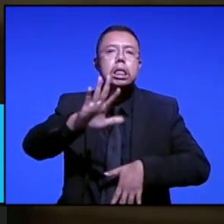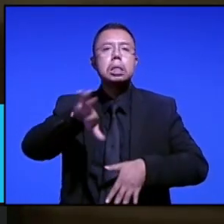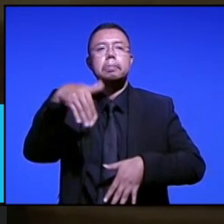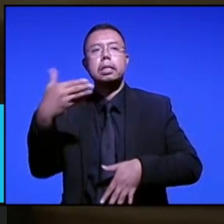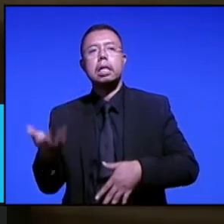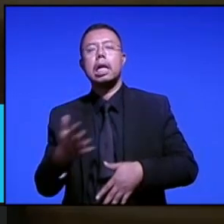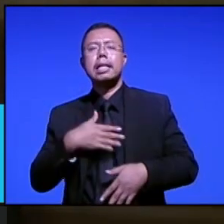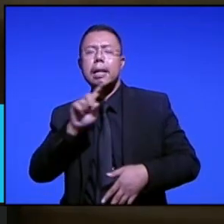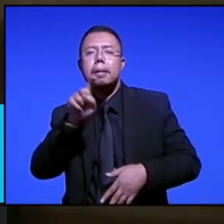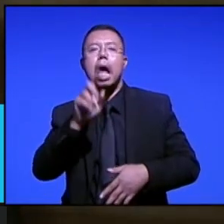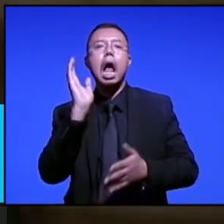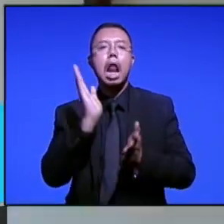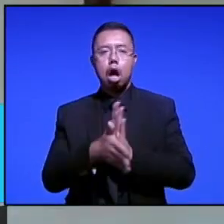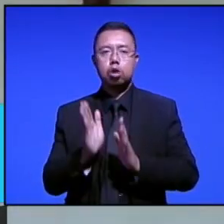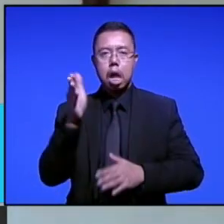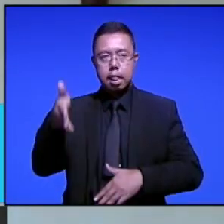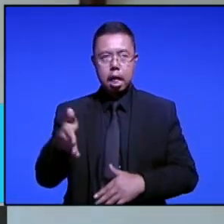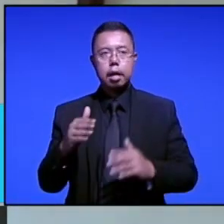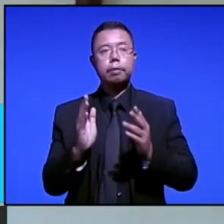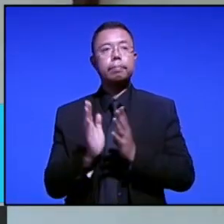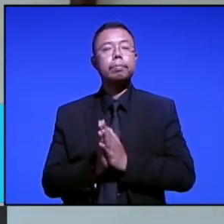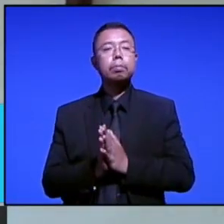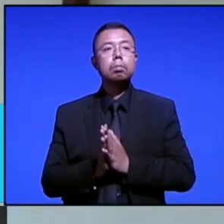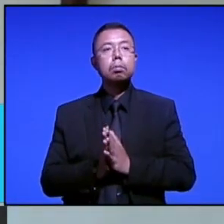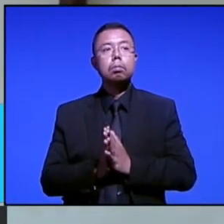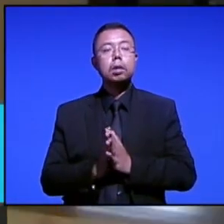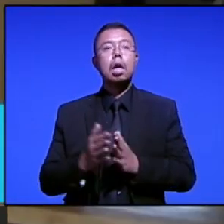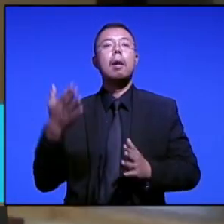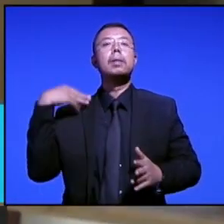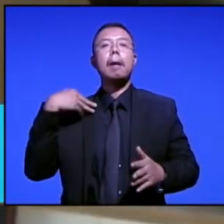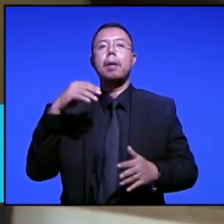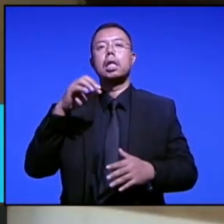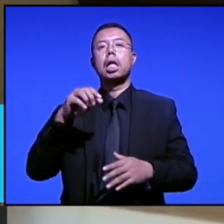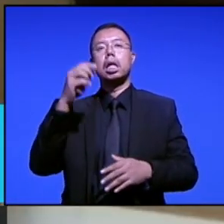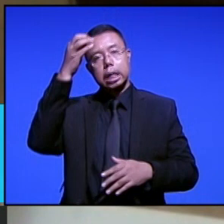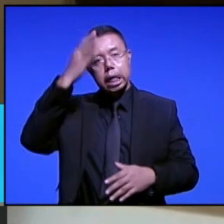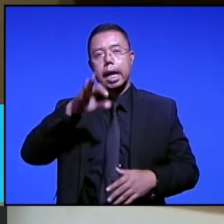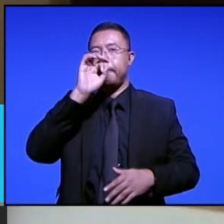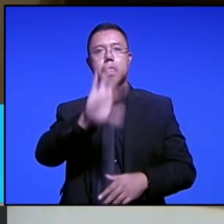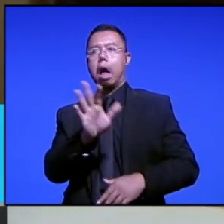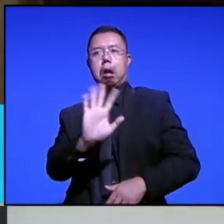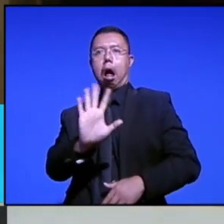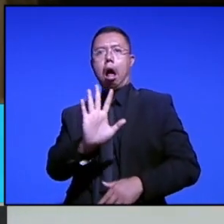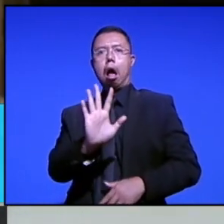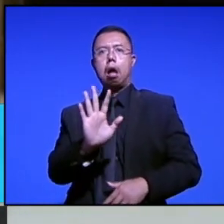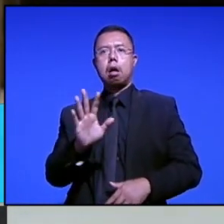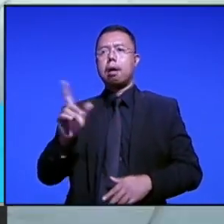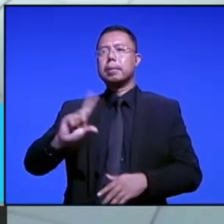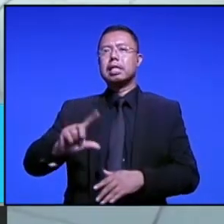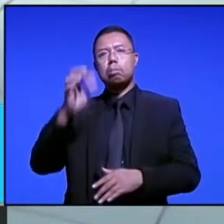abi teh penasaran langsung ka ditu. Sementara perangkat desa Sukatani membantah, pihaknya mempersulit warga meminjam